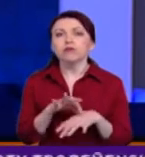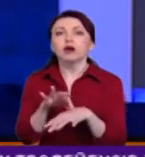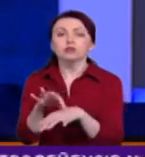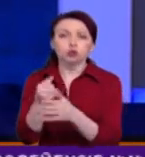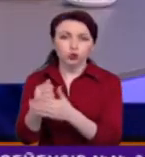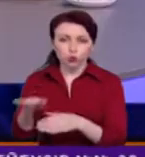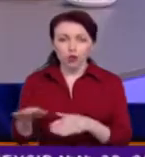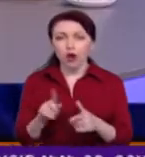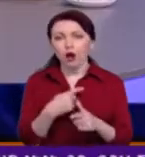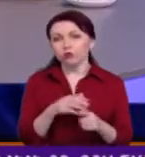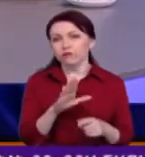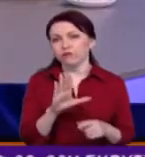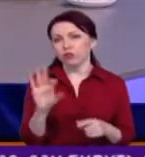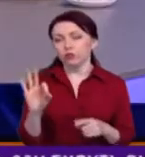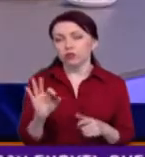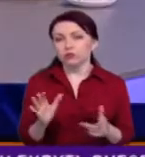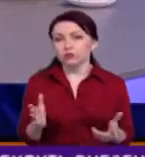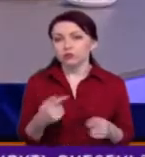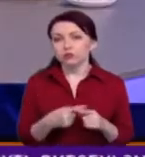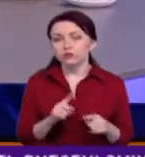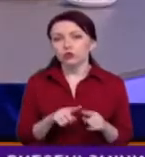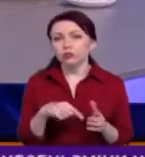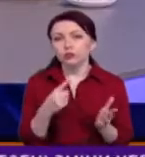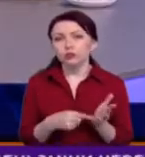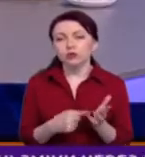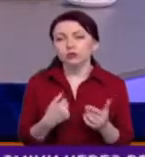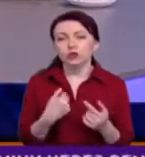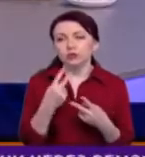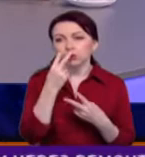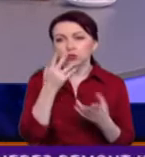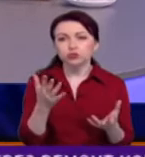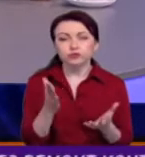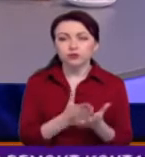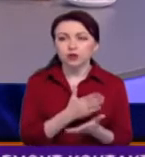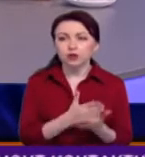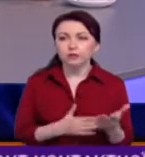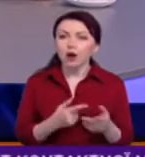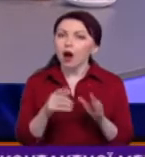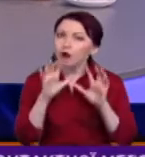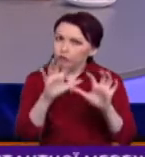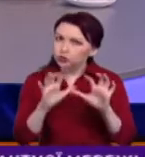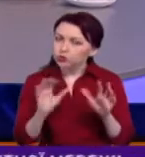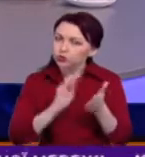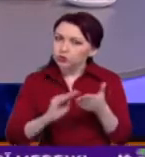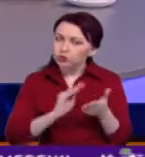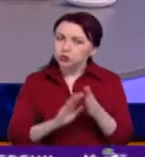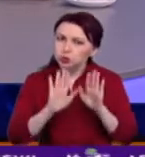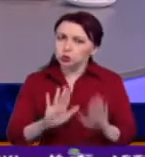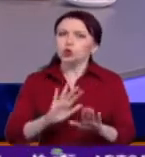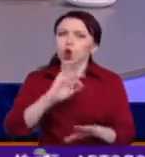виконуючи обов'язки. Тобто в цьому питанні я не бачу взагалі... А те, що в Конституції написано, що там тільки